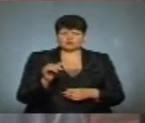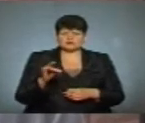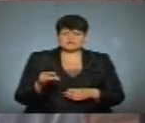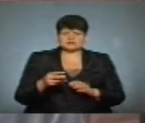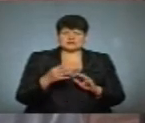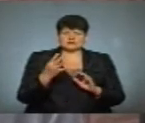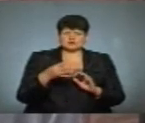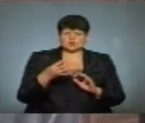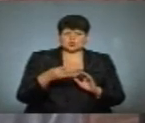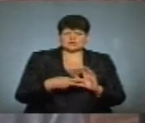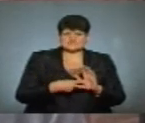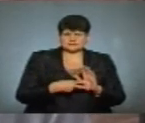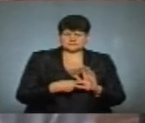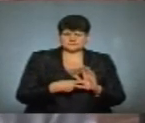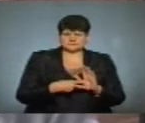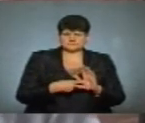Бучацькому 47,